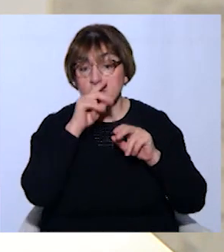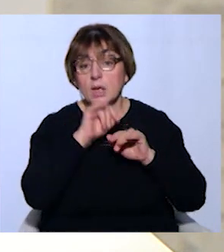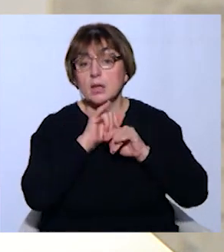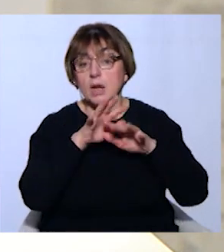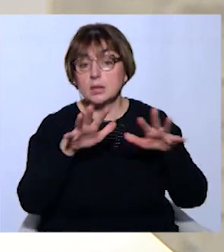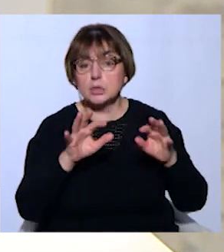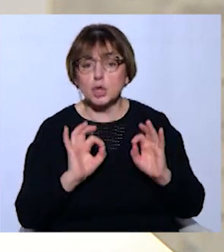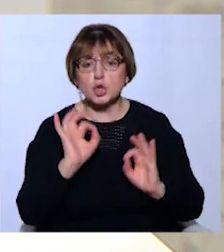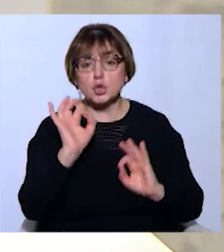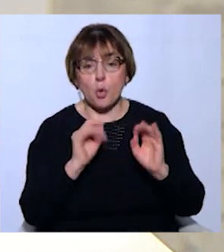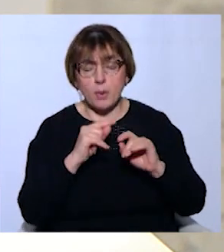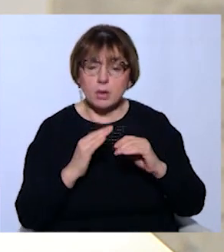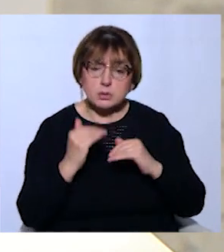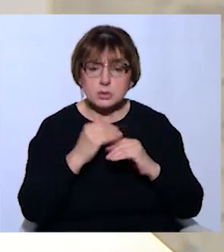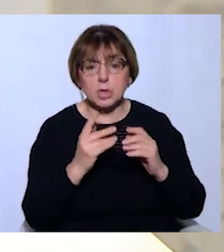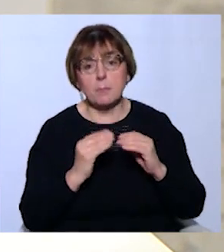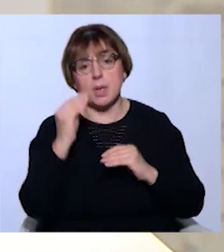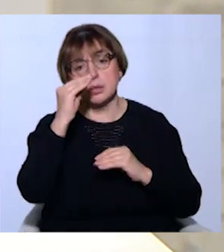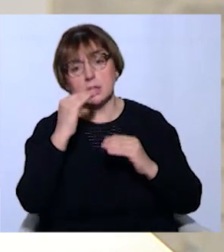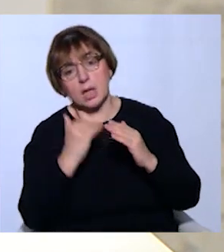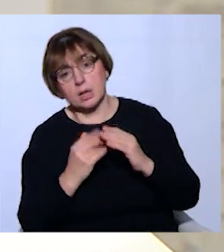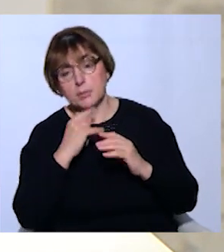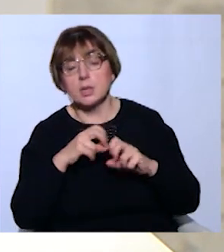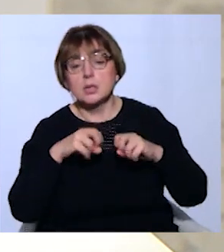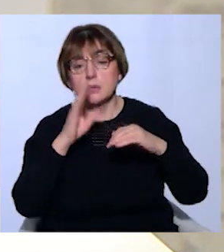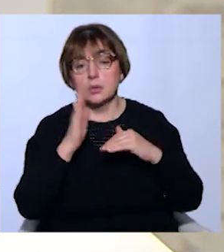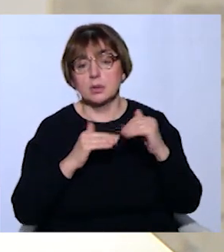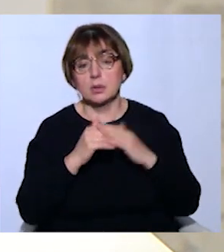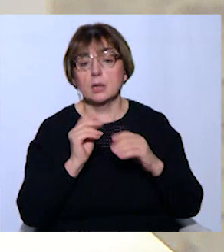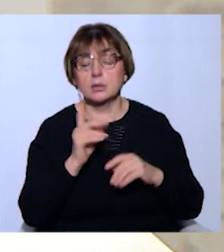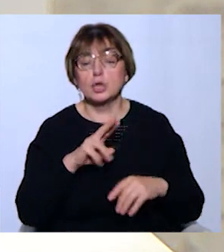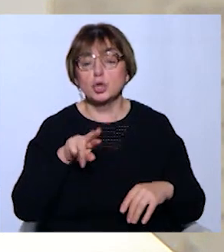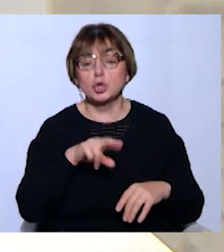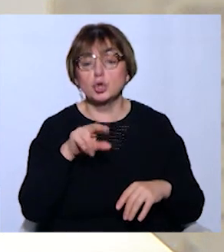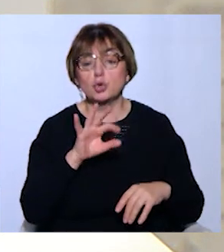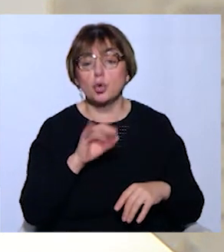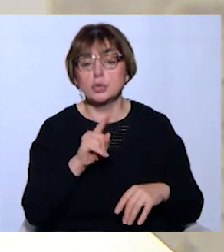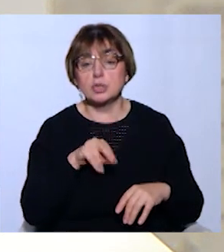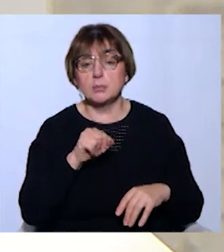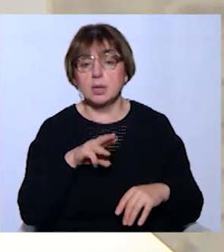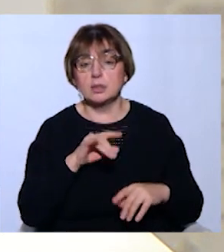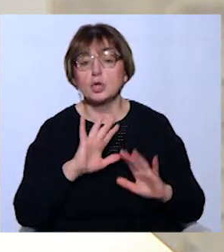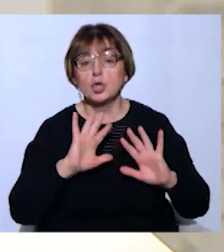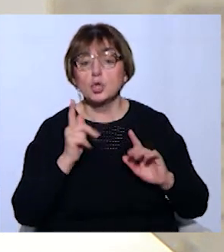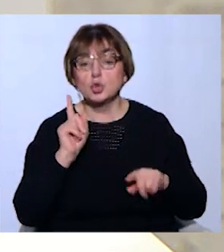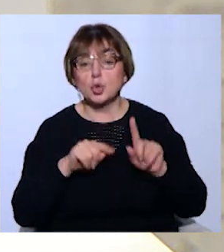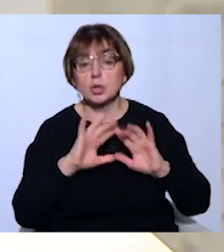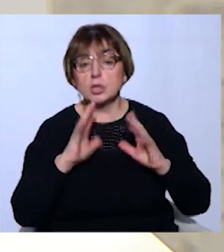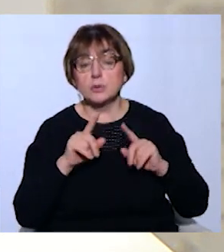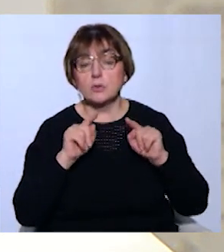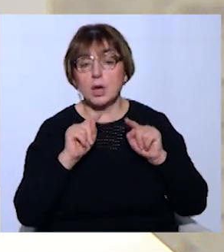გაზომა შეგვიძლია და მისი გაზომა შეიძლება სპეციალური ხელსაწყო დოზიმეტრით და ზოგიერთ შემთხვევაში